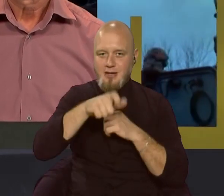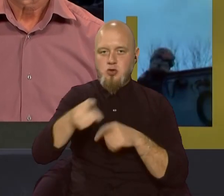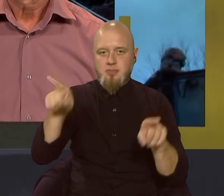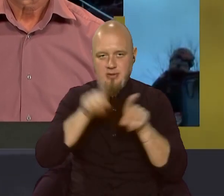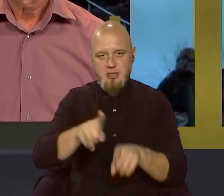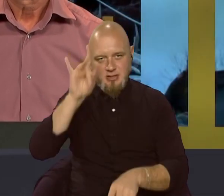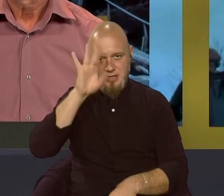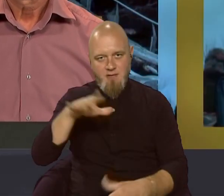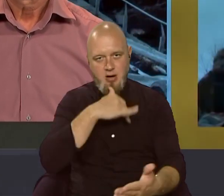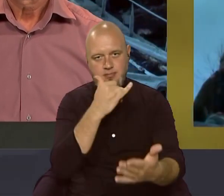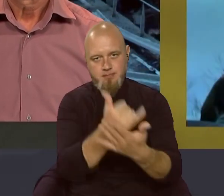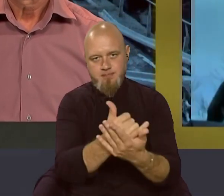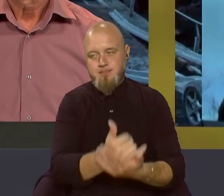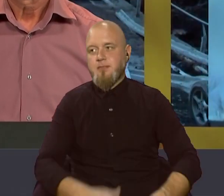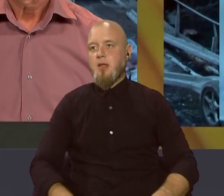слава.